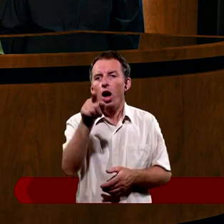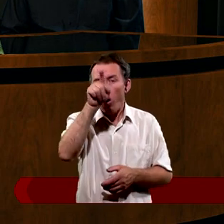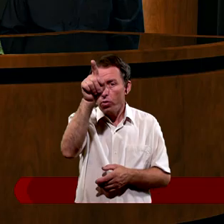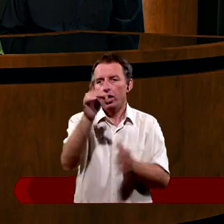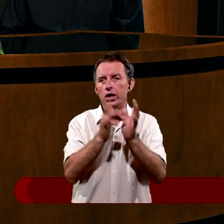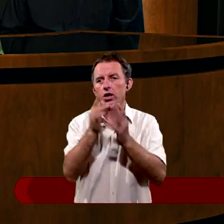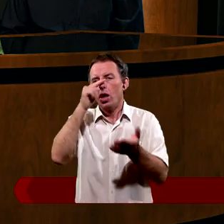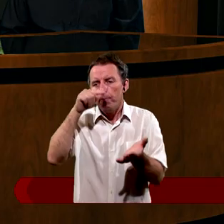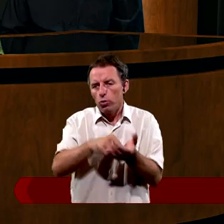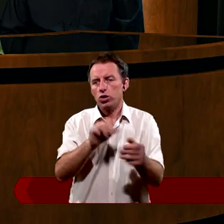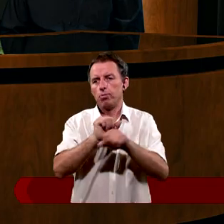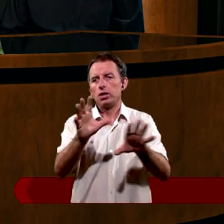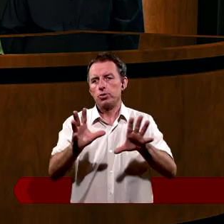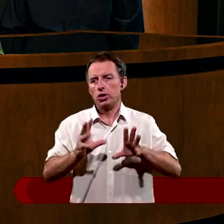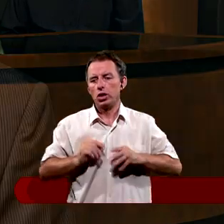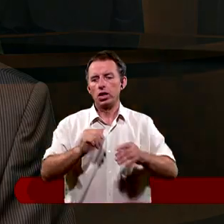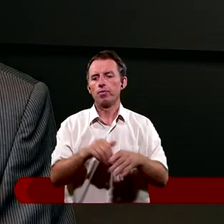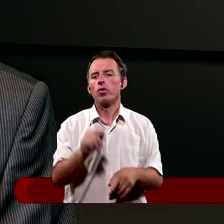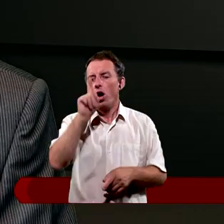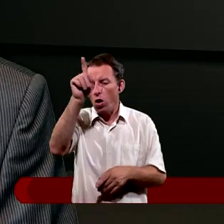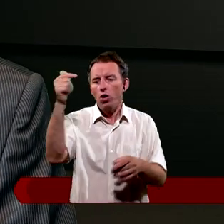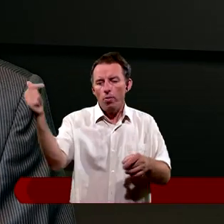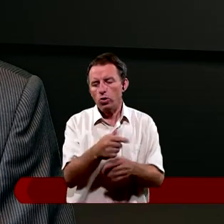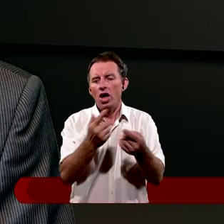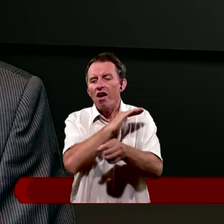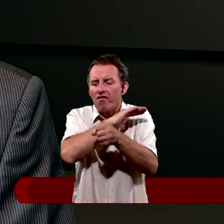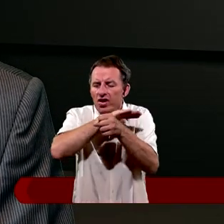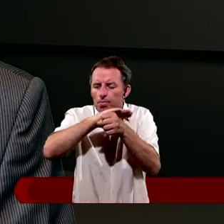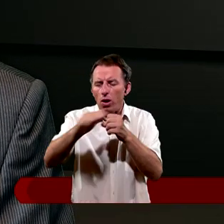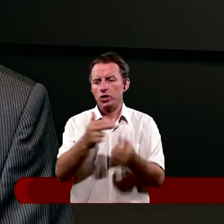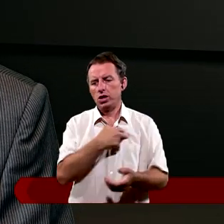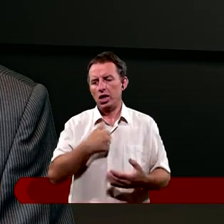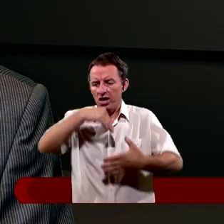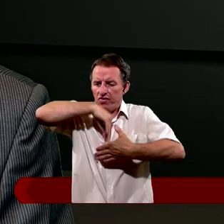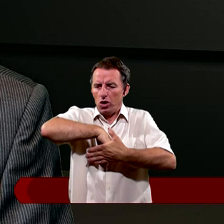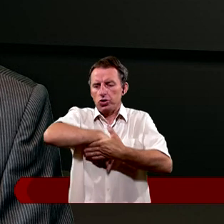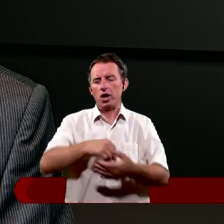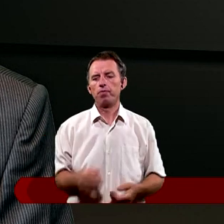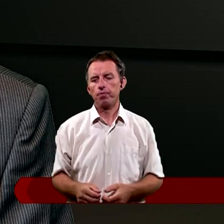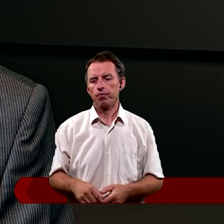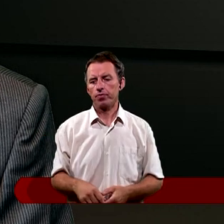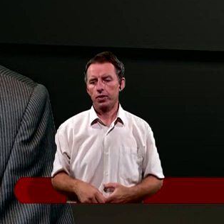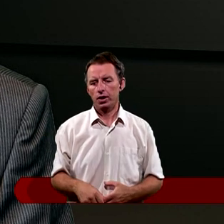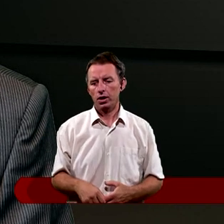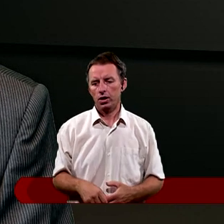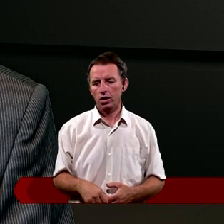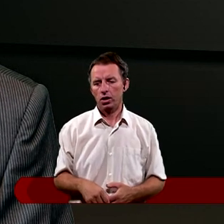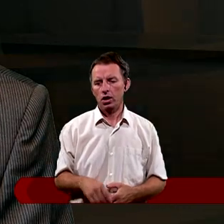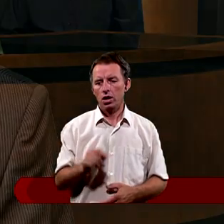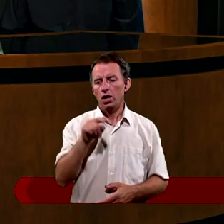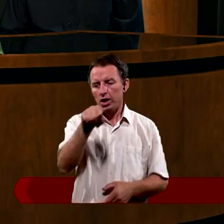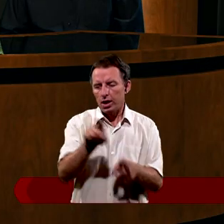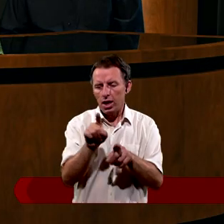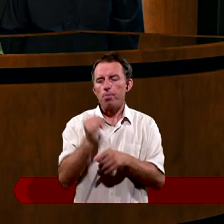musi być przyjęty. On musi wypełnić nasze wnętrze. No ten